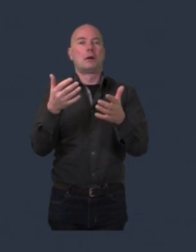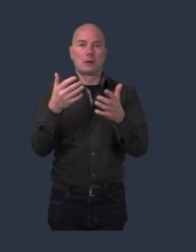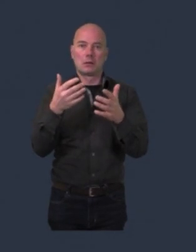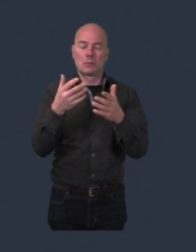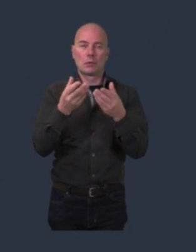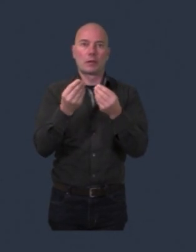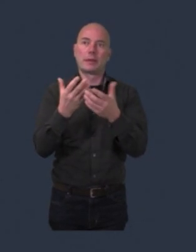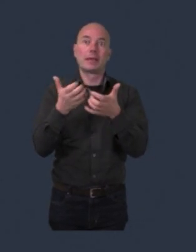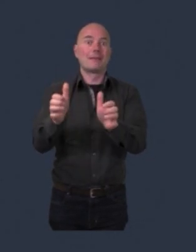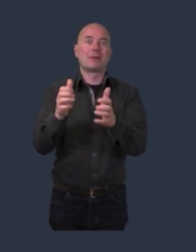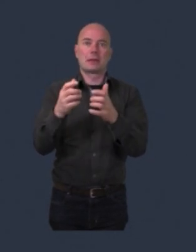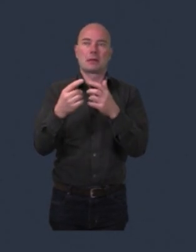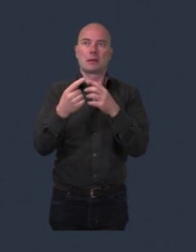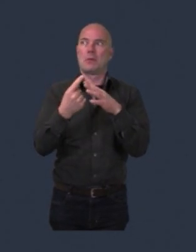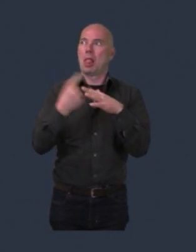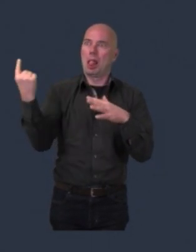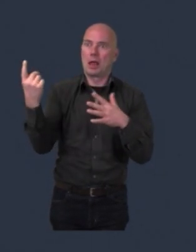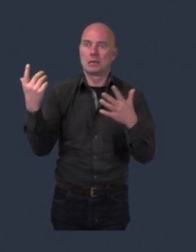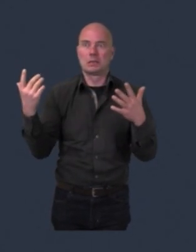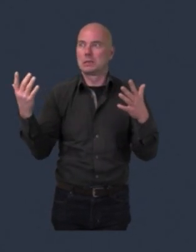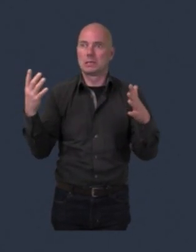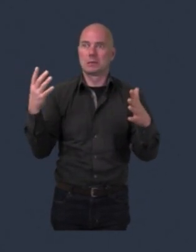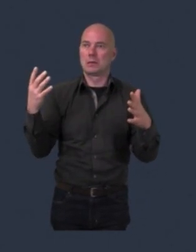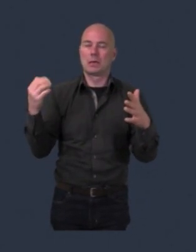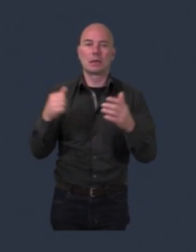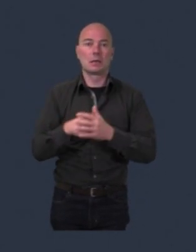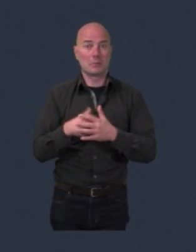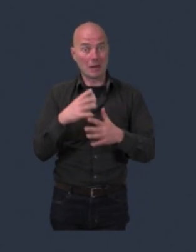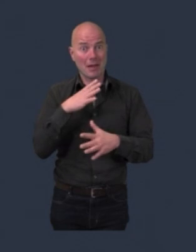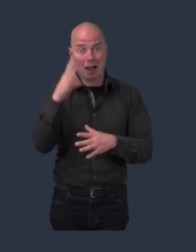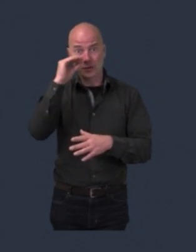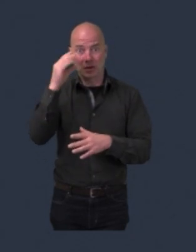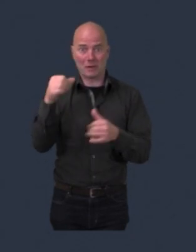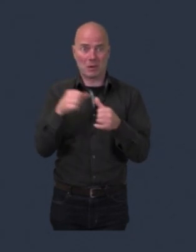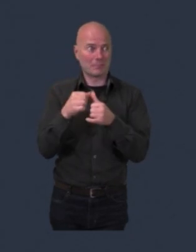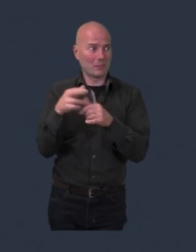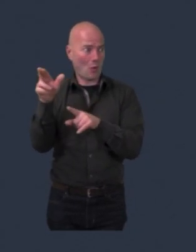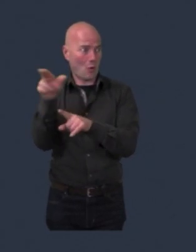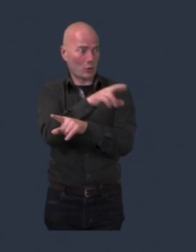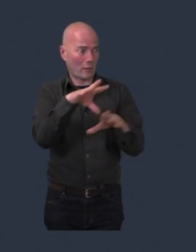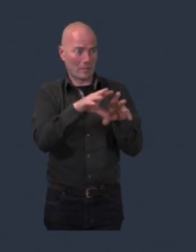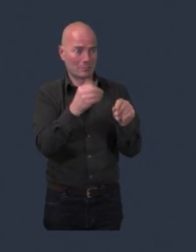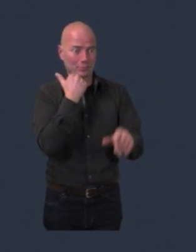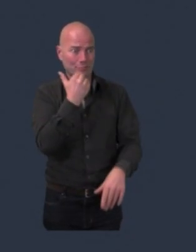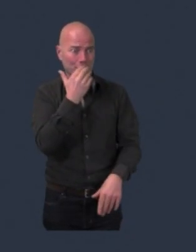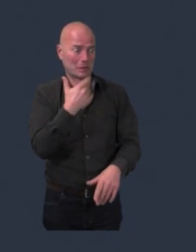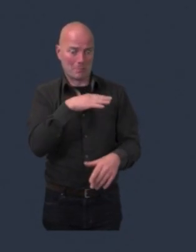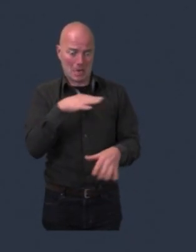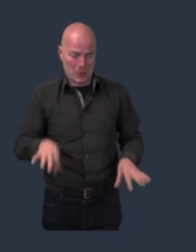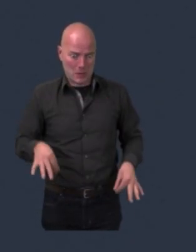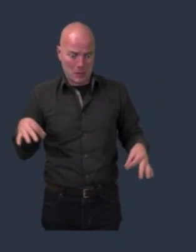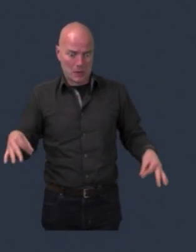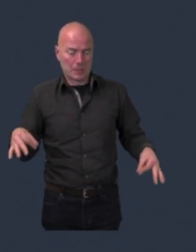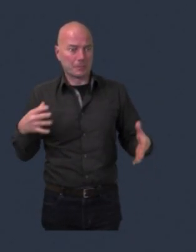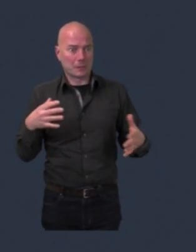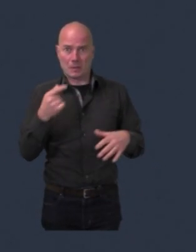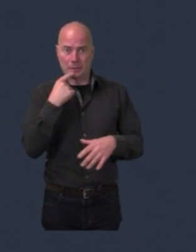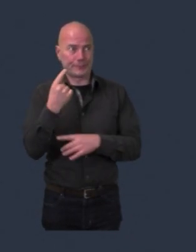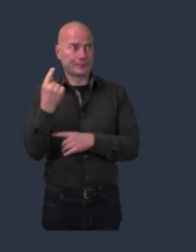hésitaient ou renonçaient à prendre le train pour retrouver leur famille et donc étaient un petit peu condamnés à rester